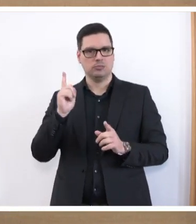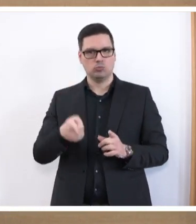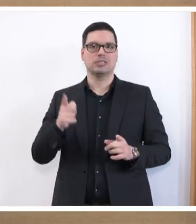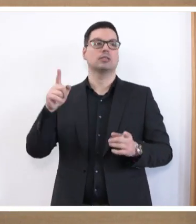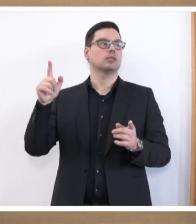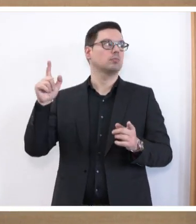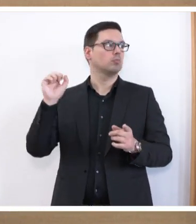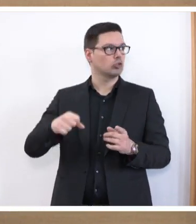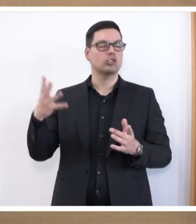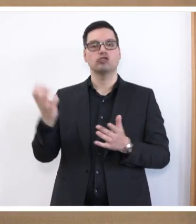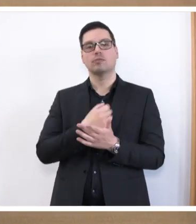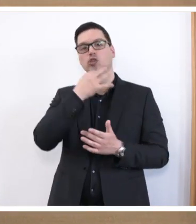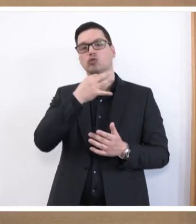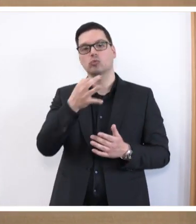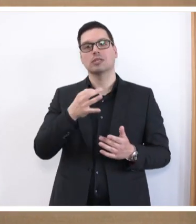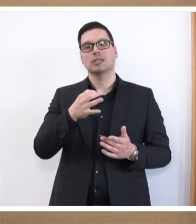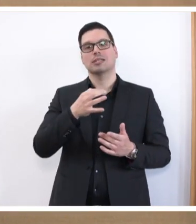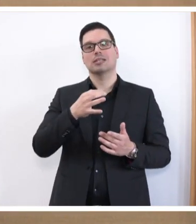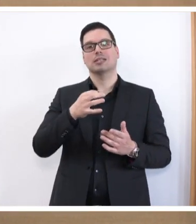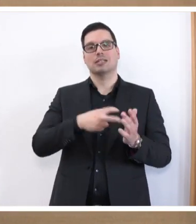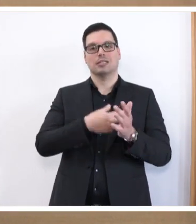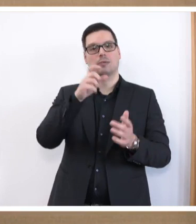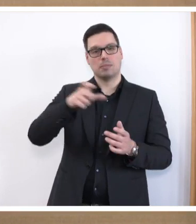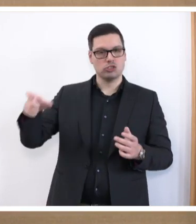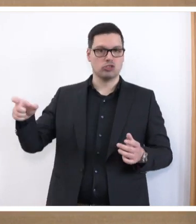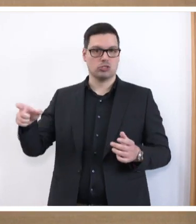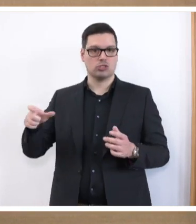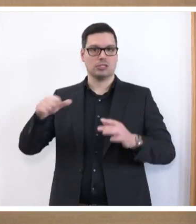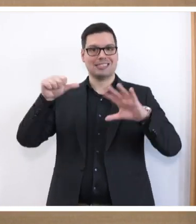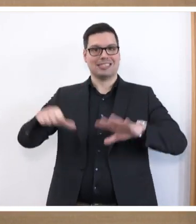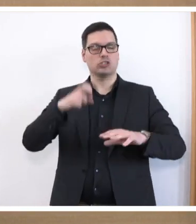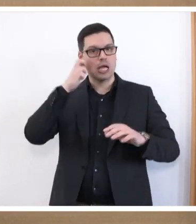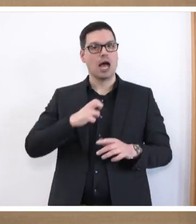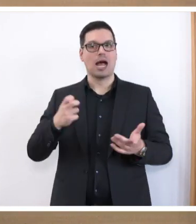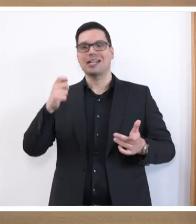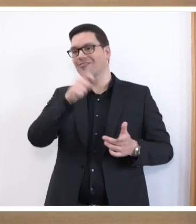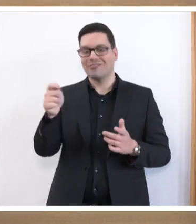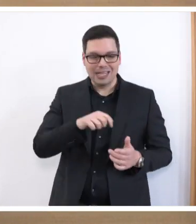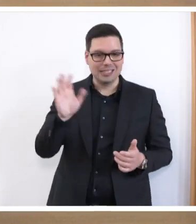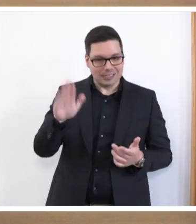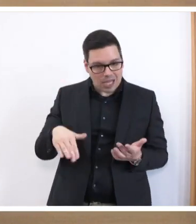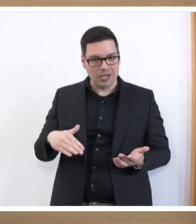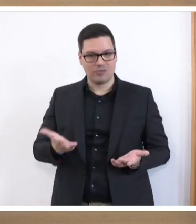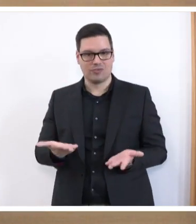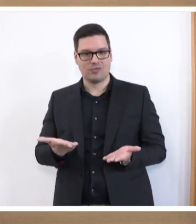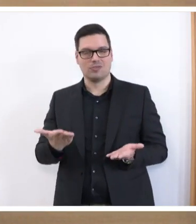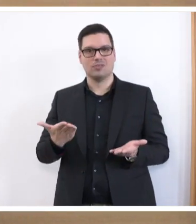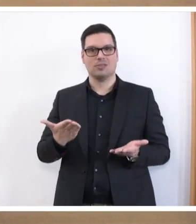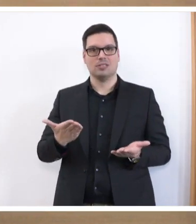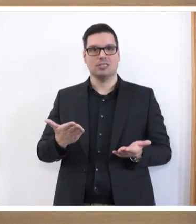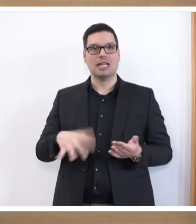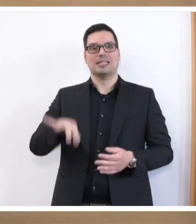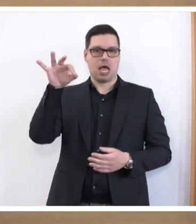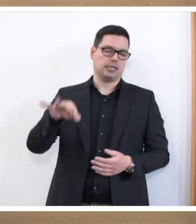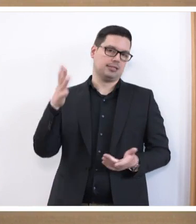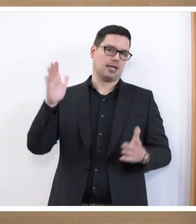dass junge Menschen bereits mit 16 Jahren vor Ort in ihrer Kommune mitwählen dürfen. Das wäre ein ganz einheitlicher Ansatz,